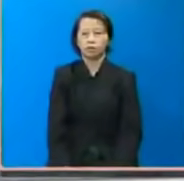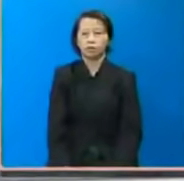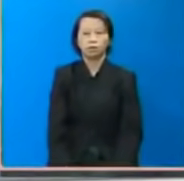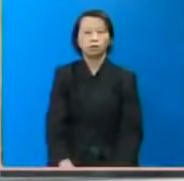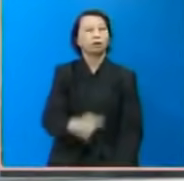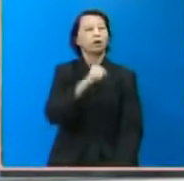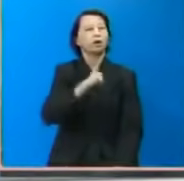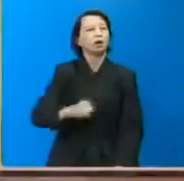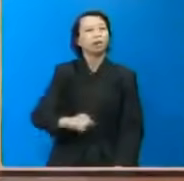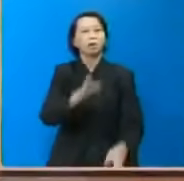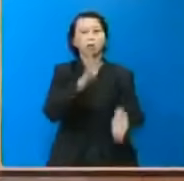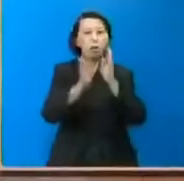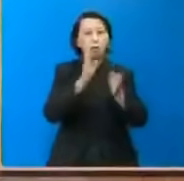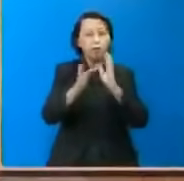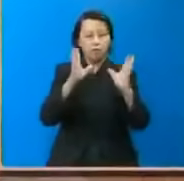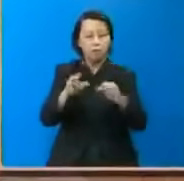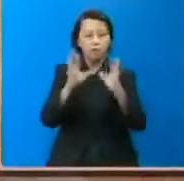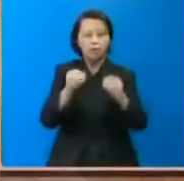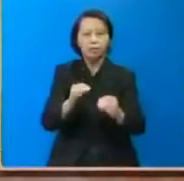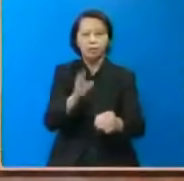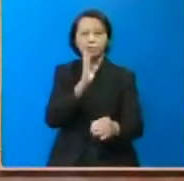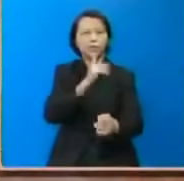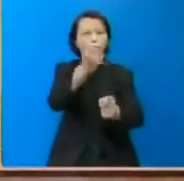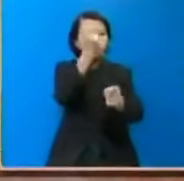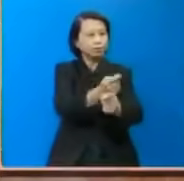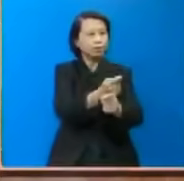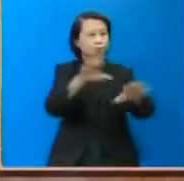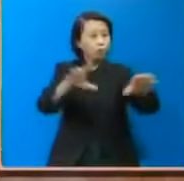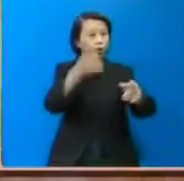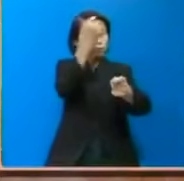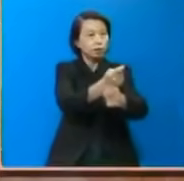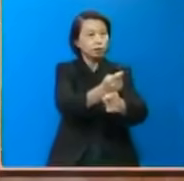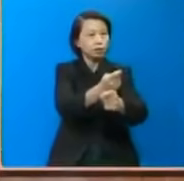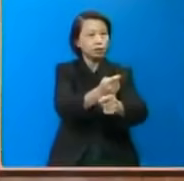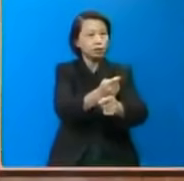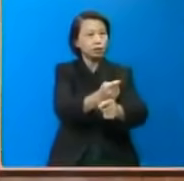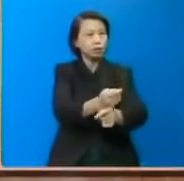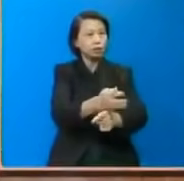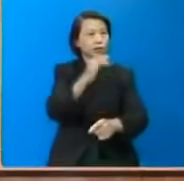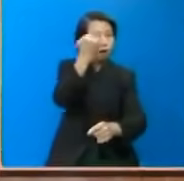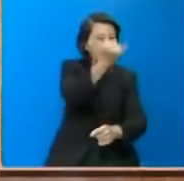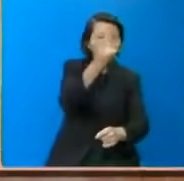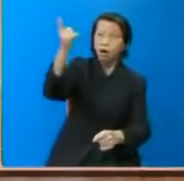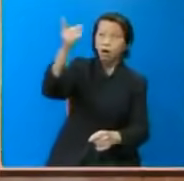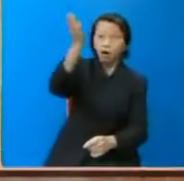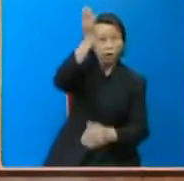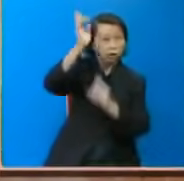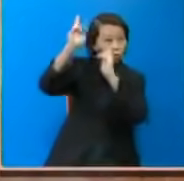Agong suruh bahas. Buat ketetapan. Derhaka kepada Agong.